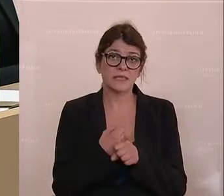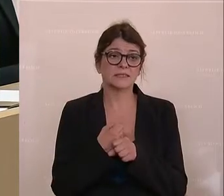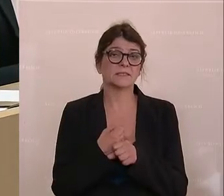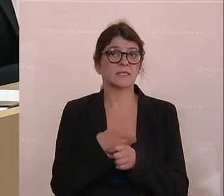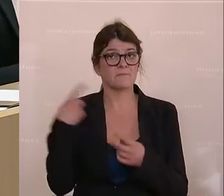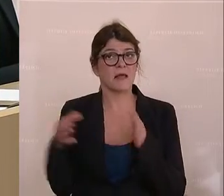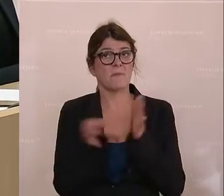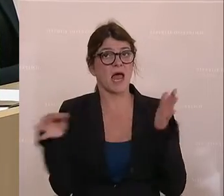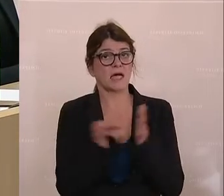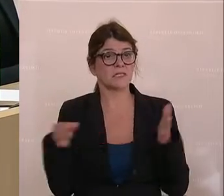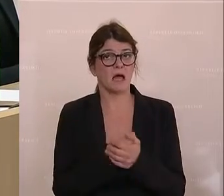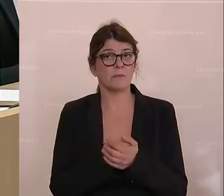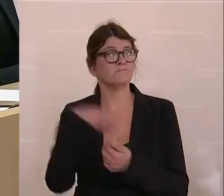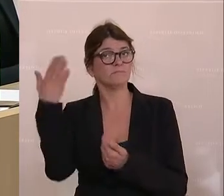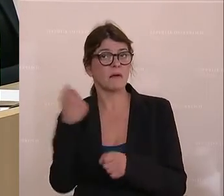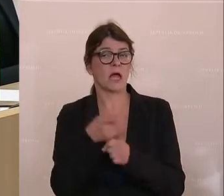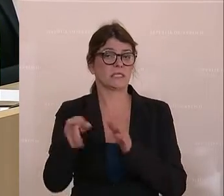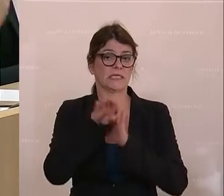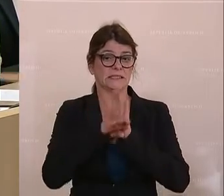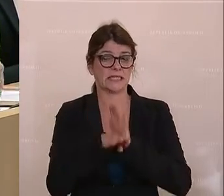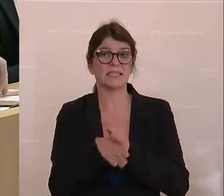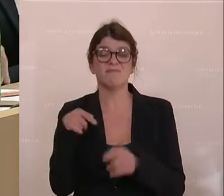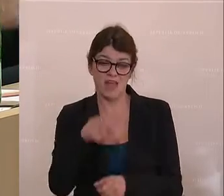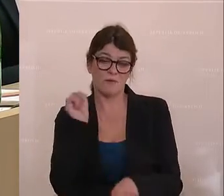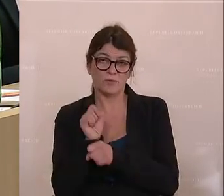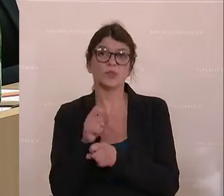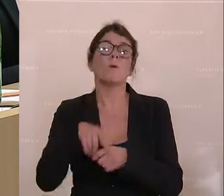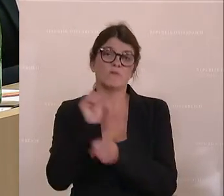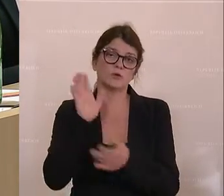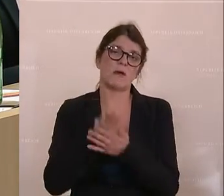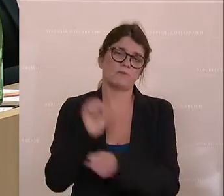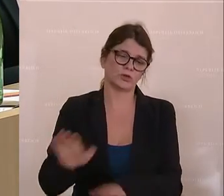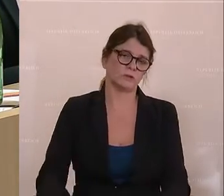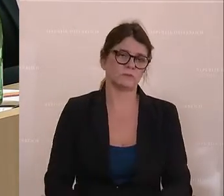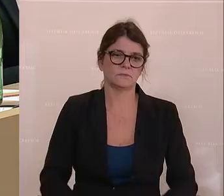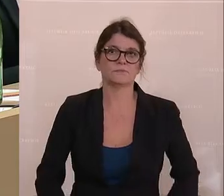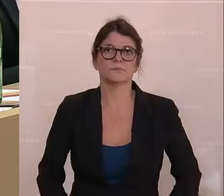Ihr macht diese Maßnahmen, ihr macht diese Gesetze. Das ist Pfusch und Pfusch bleibt Pfusch.